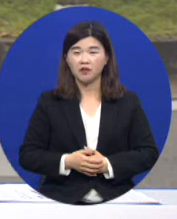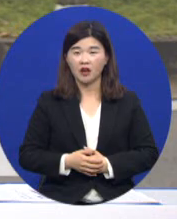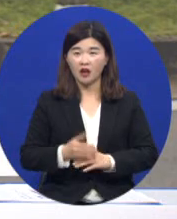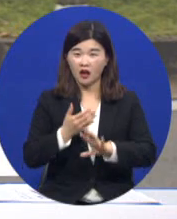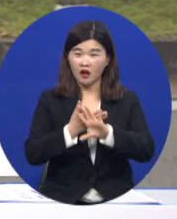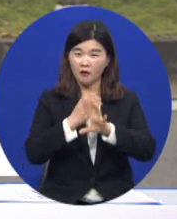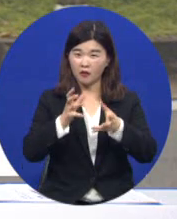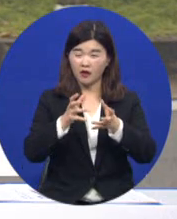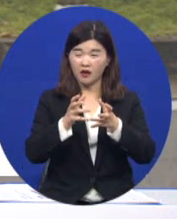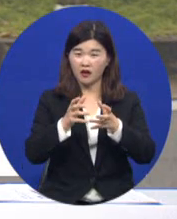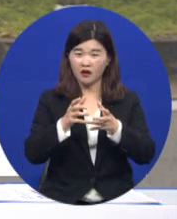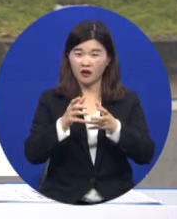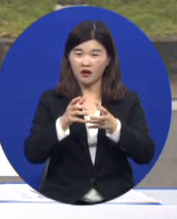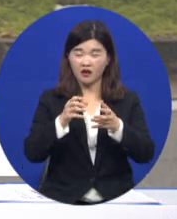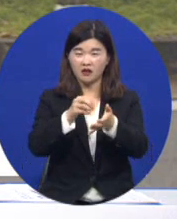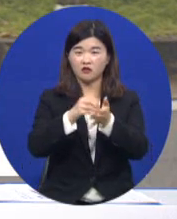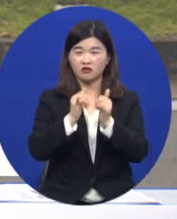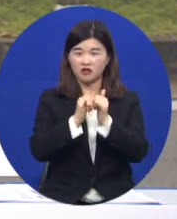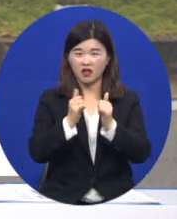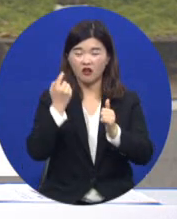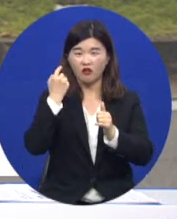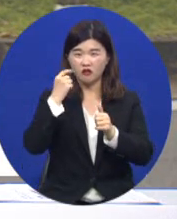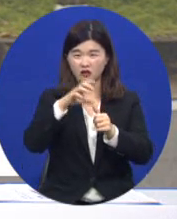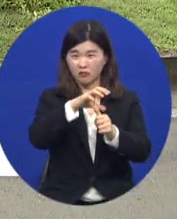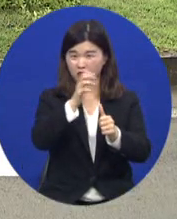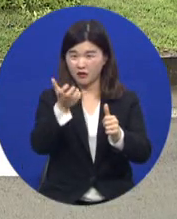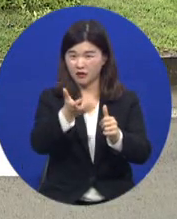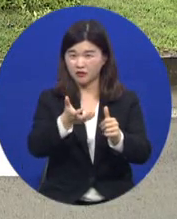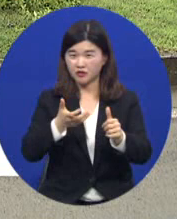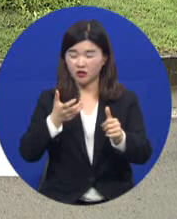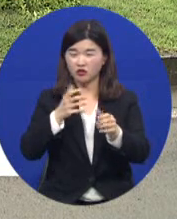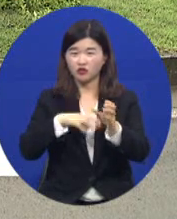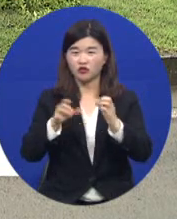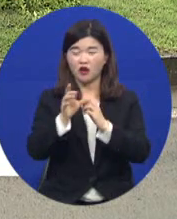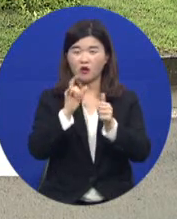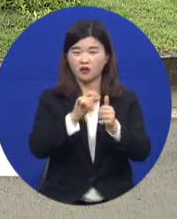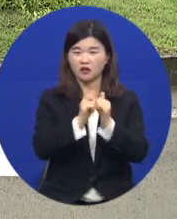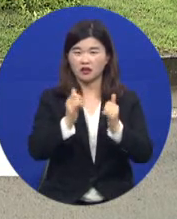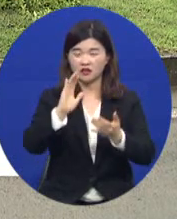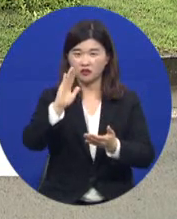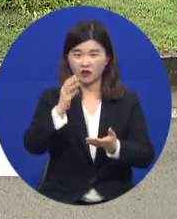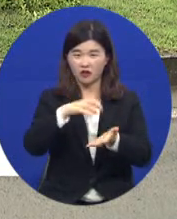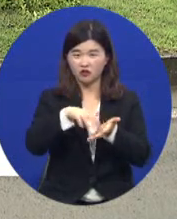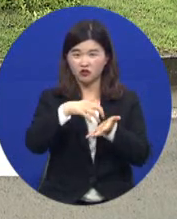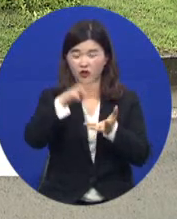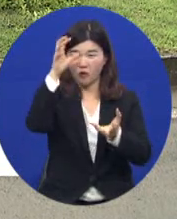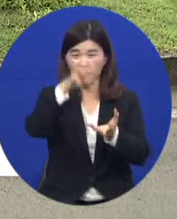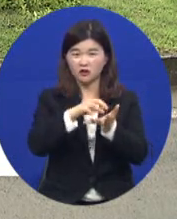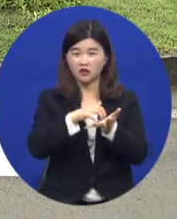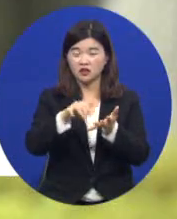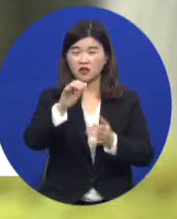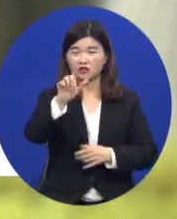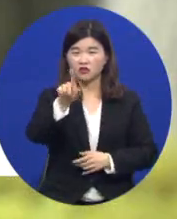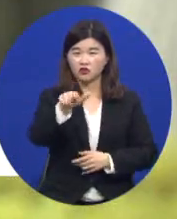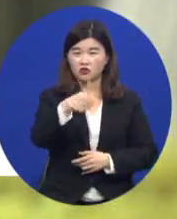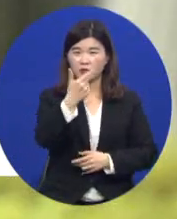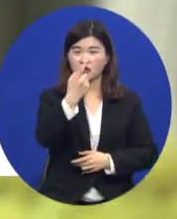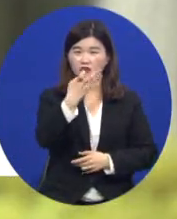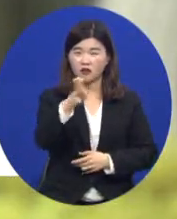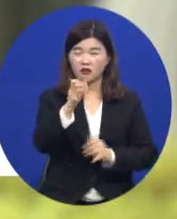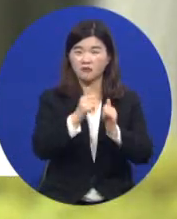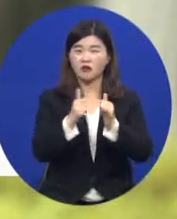해외 입국자 한 명이 어제 자가격리 해제 전 추가 확진돼 제주의 누적 확진자가